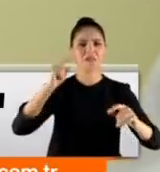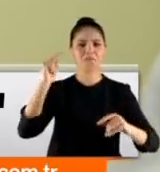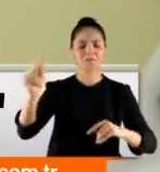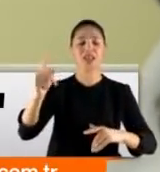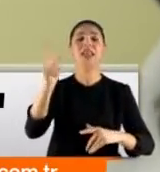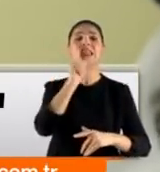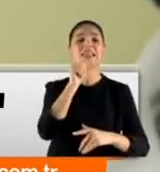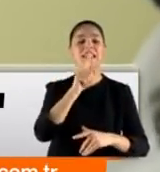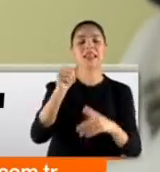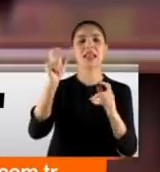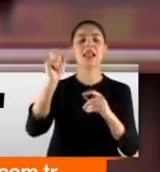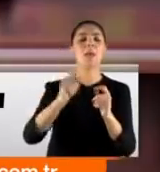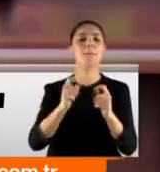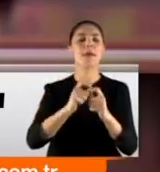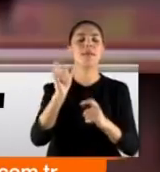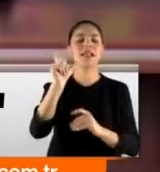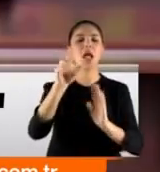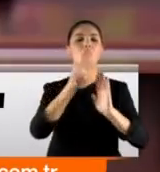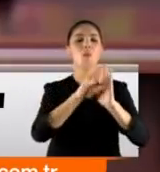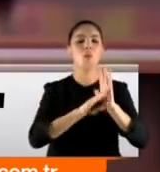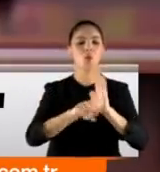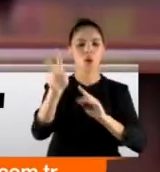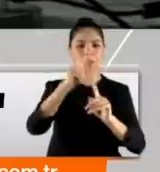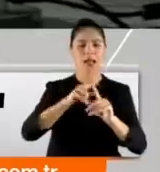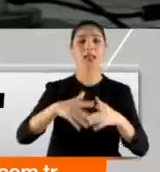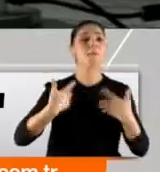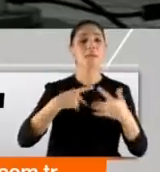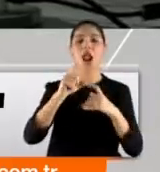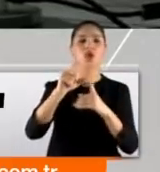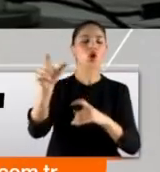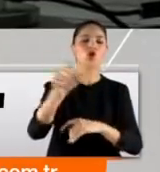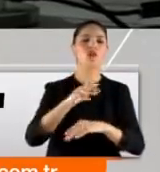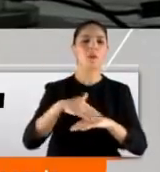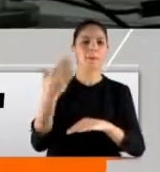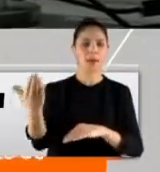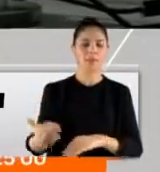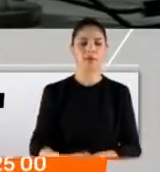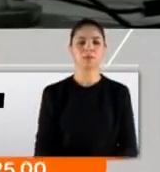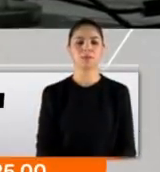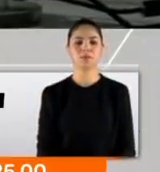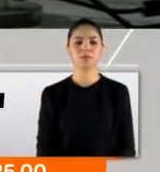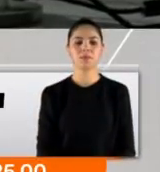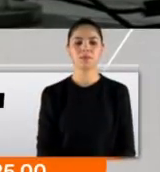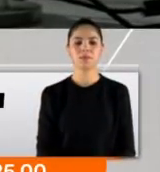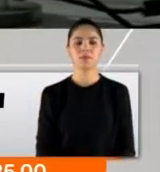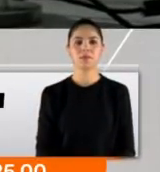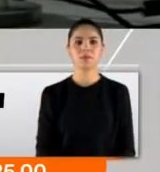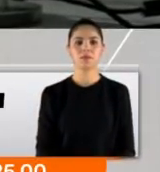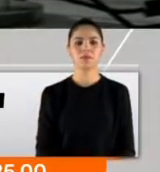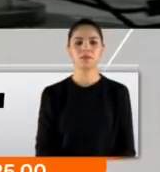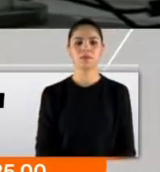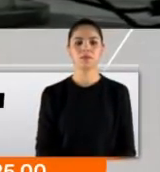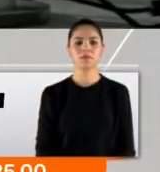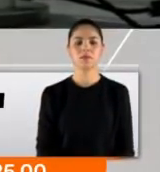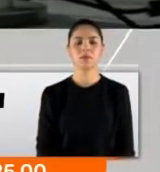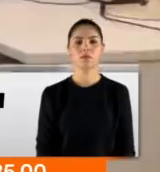yayın kuruluşu BBC'ye konuştu, merak edilen soruları yanıtladı. As flu we are really dealing every year with a different strain